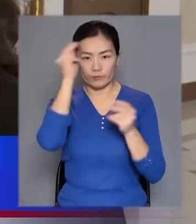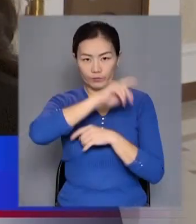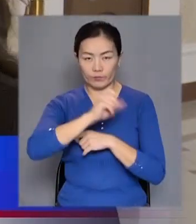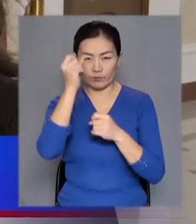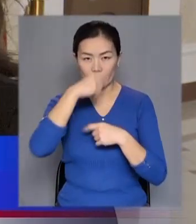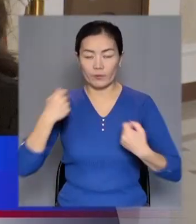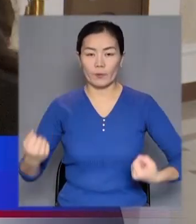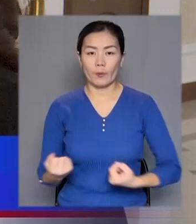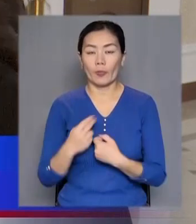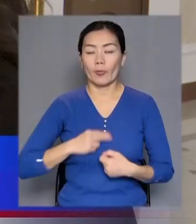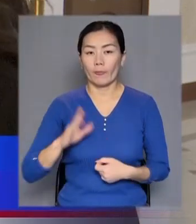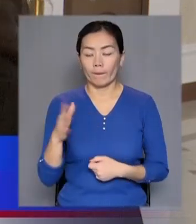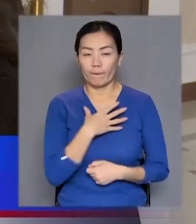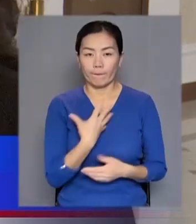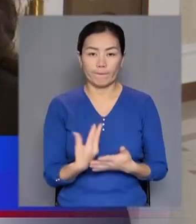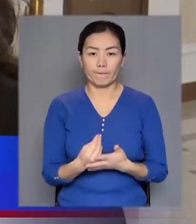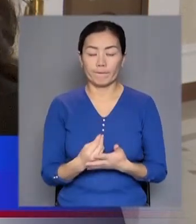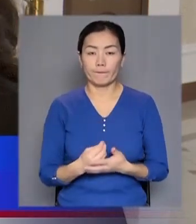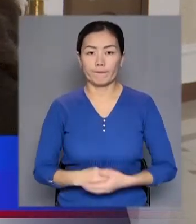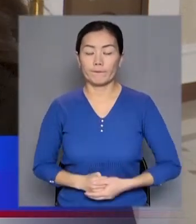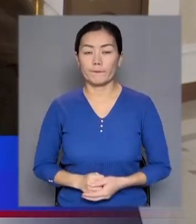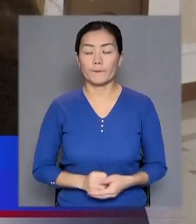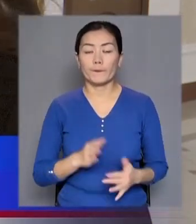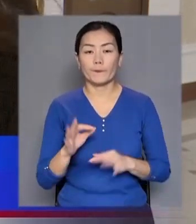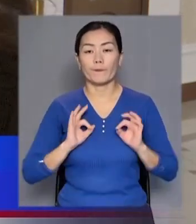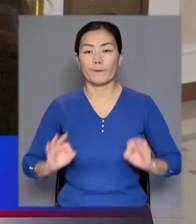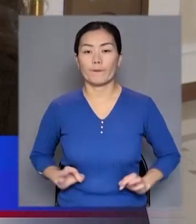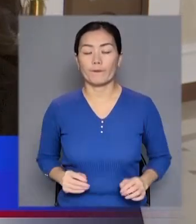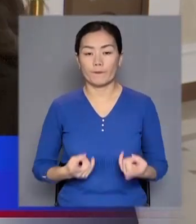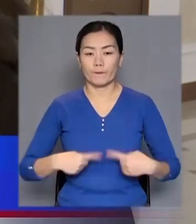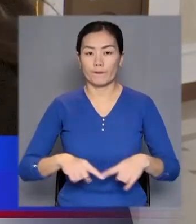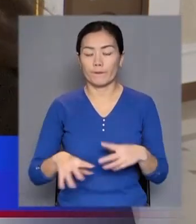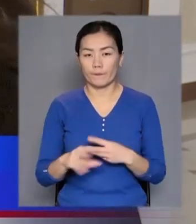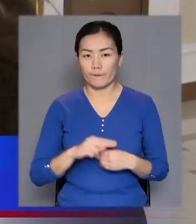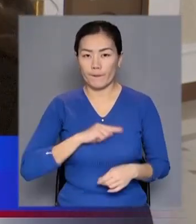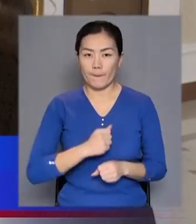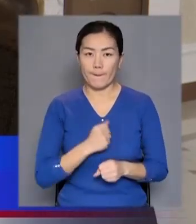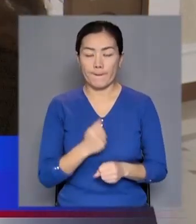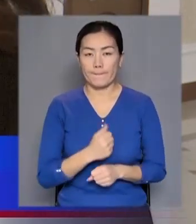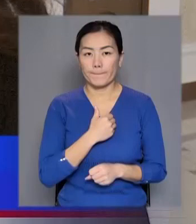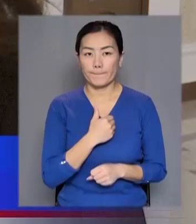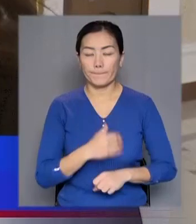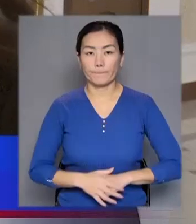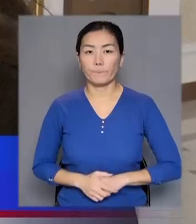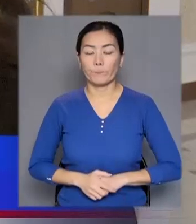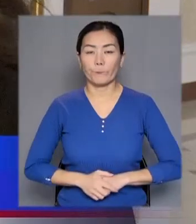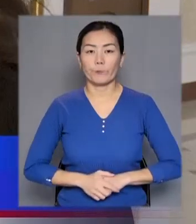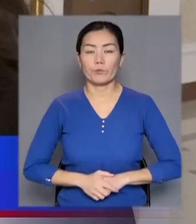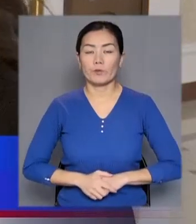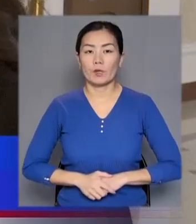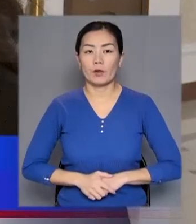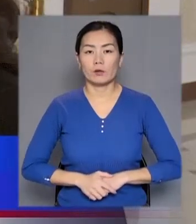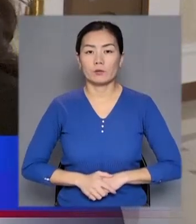үлкен үлесін тигізеді деп ойлаймын. Өзім де бұйырса осы болашақта прокуратура органдарында жұмыс істегім келеді. Былтыр